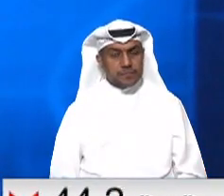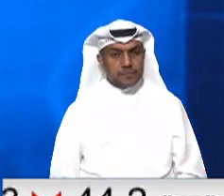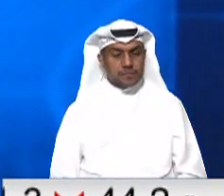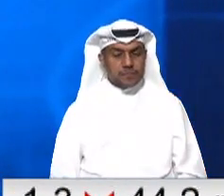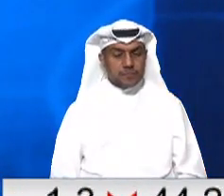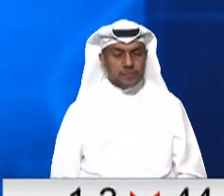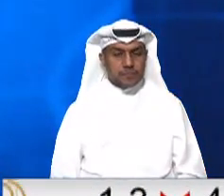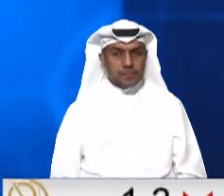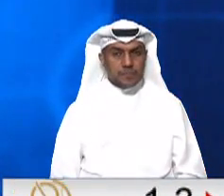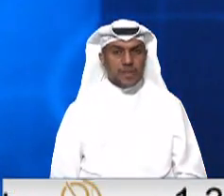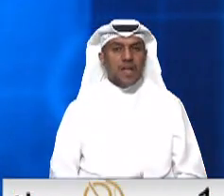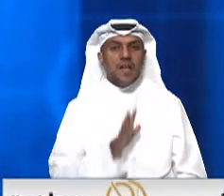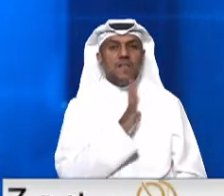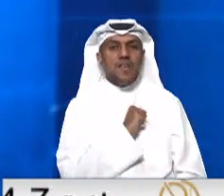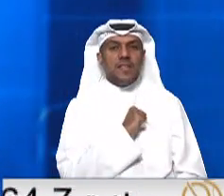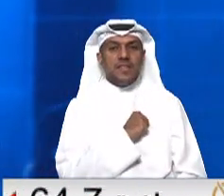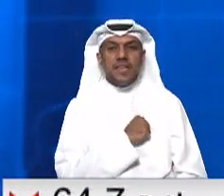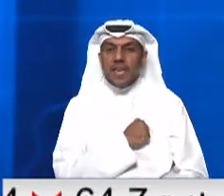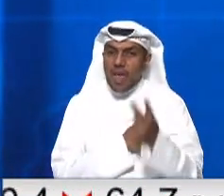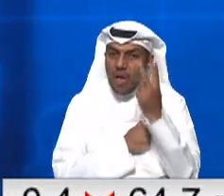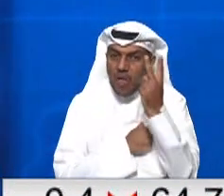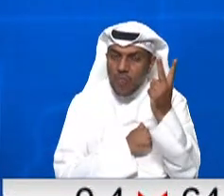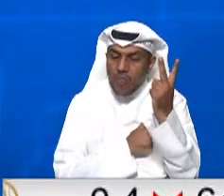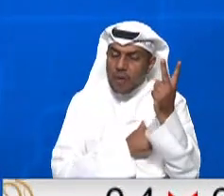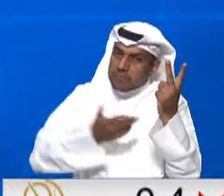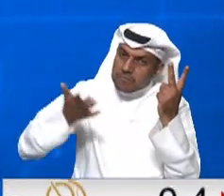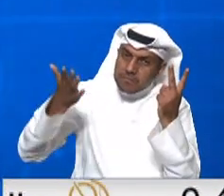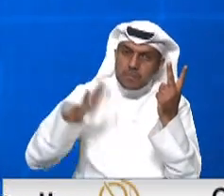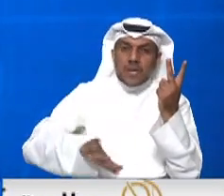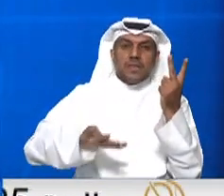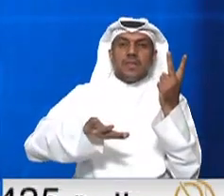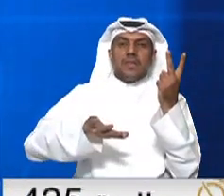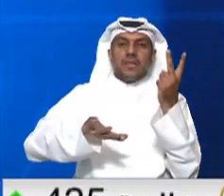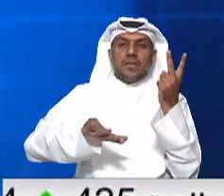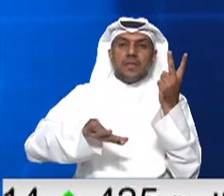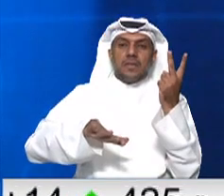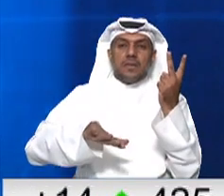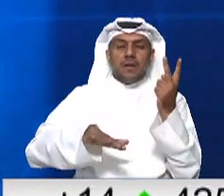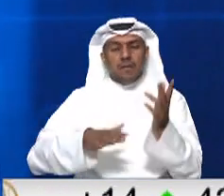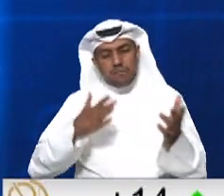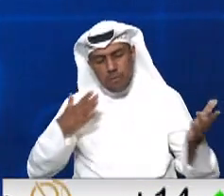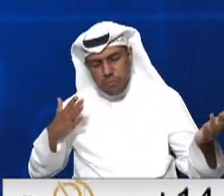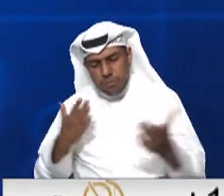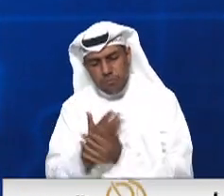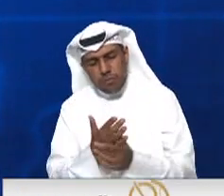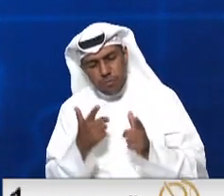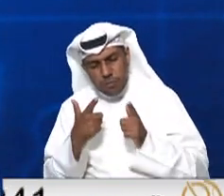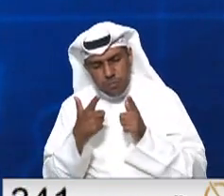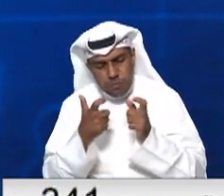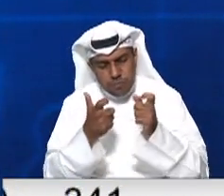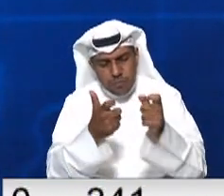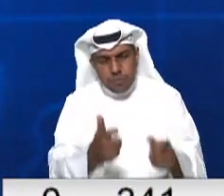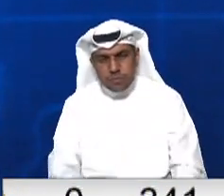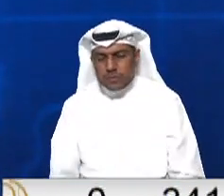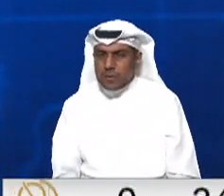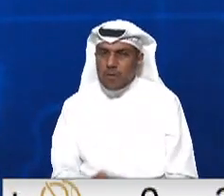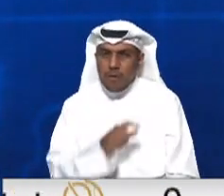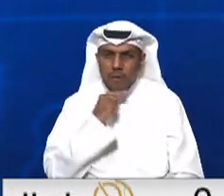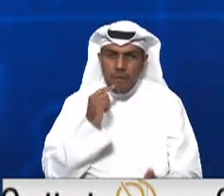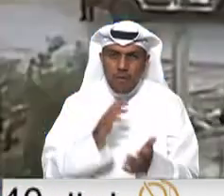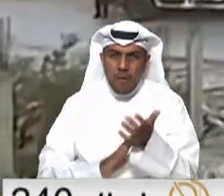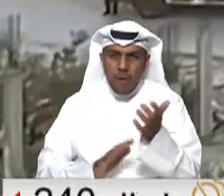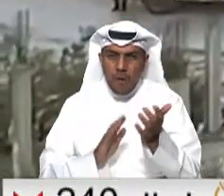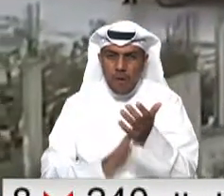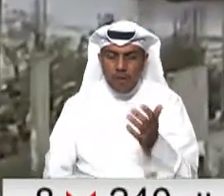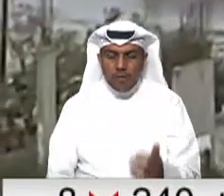استشهد فلسطينيان برصاص قوات الاحتلال الصهيوني خلال اقتحامها مدن الضفة الغربية وسط مواجهات واشتباكات